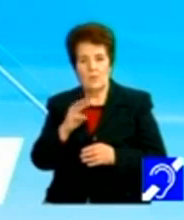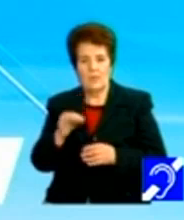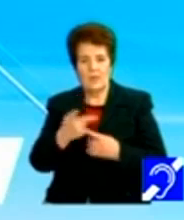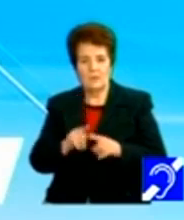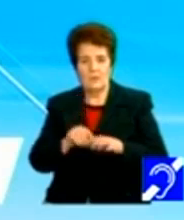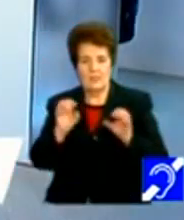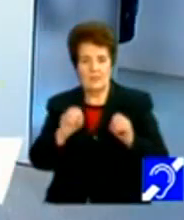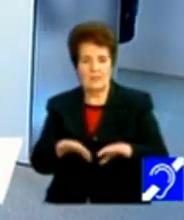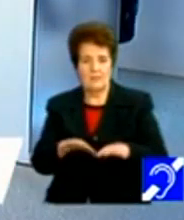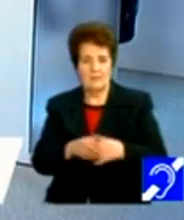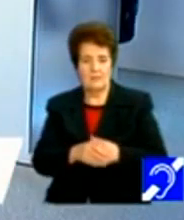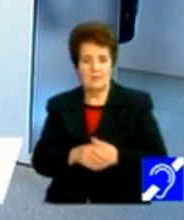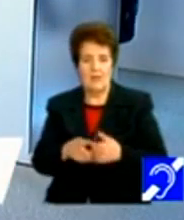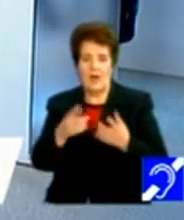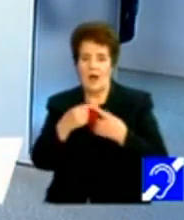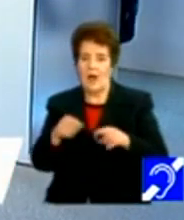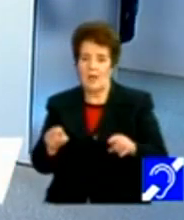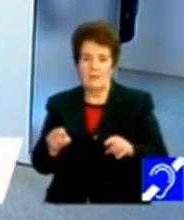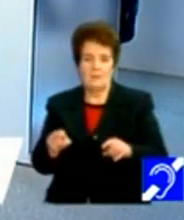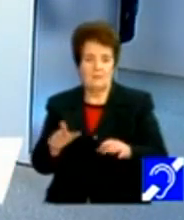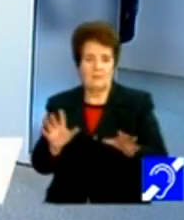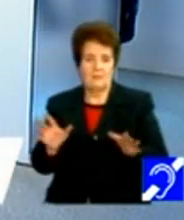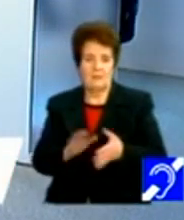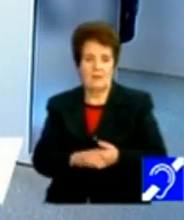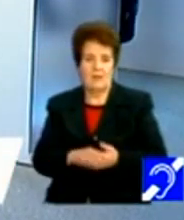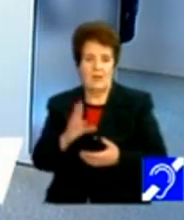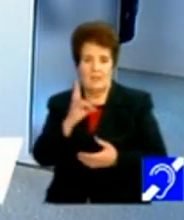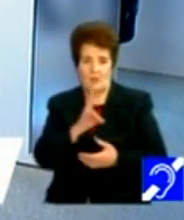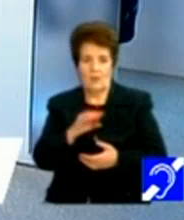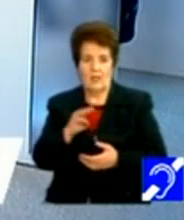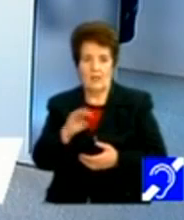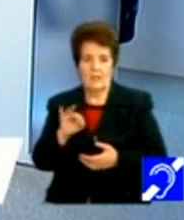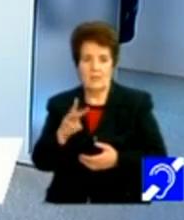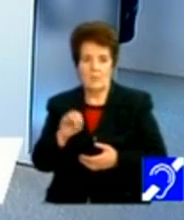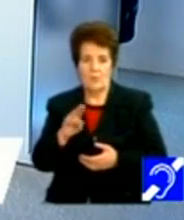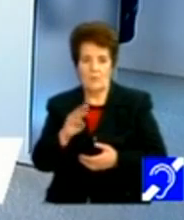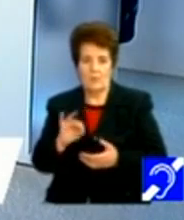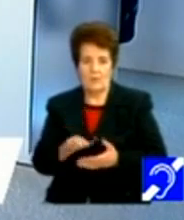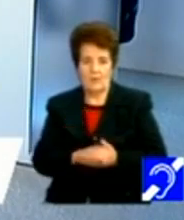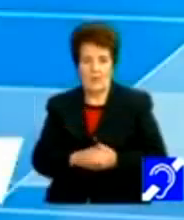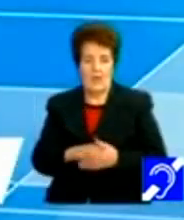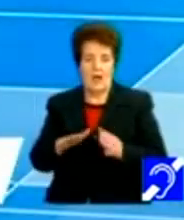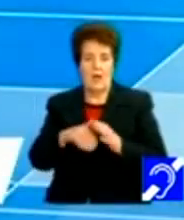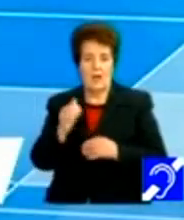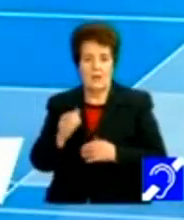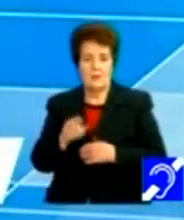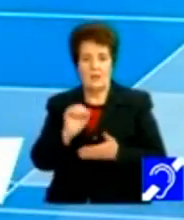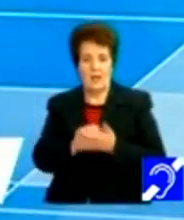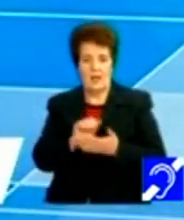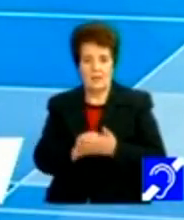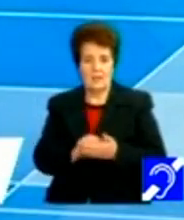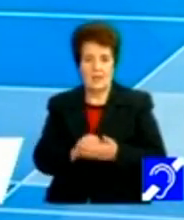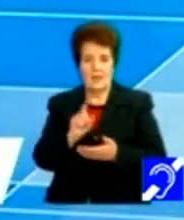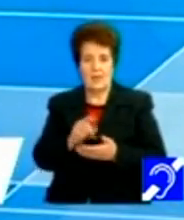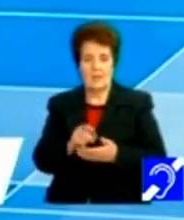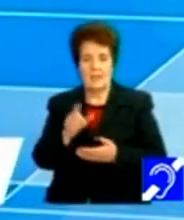decizie. Alții ar fi refuzat. Nicolae Timofti, legea cu privire la modificarea și completarea legii 100 privind actele de stare civil a